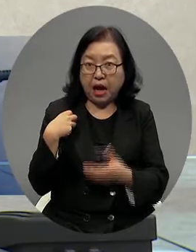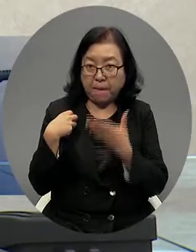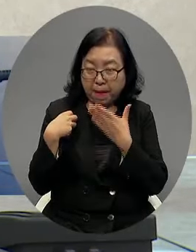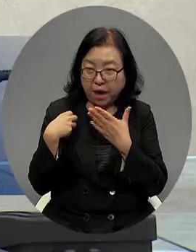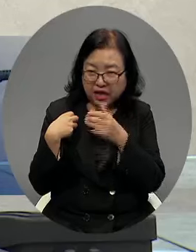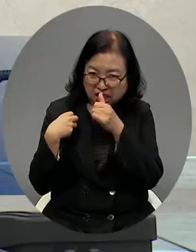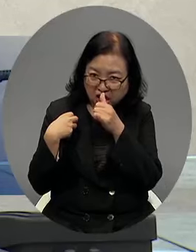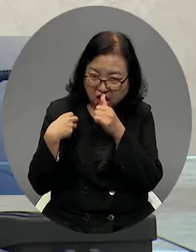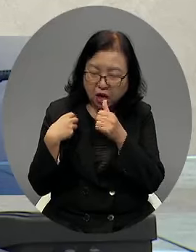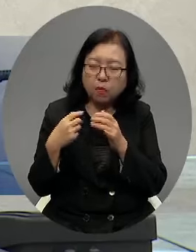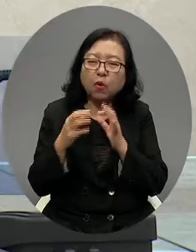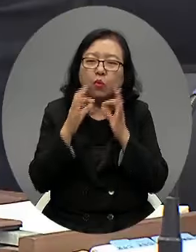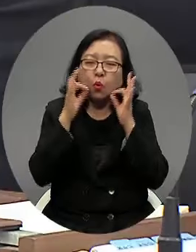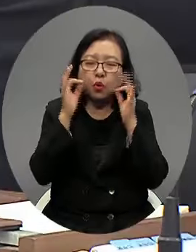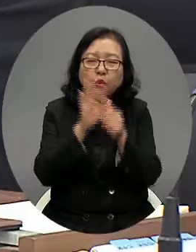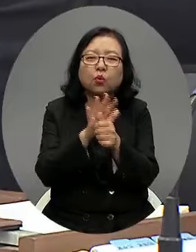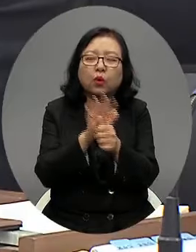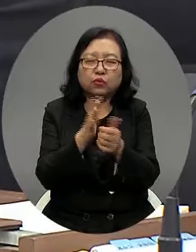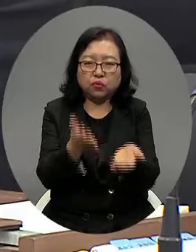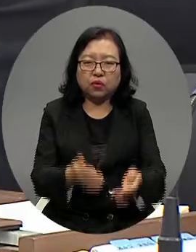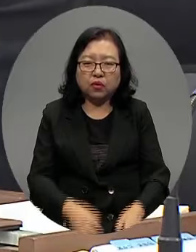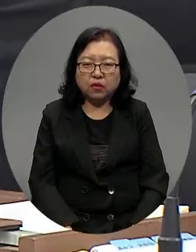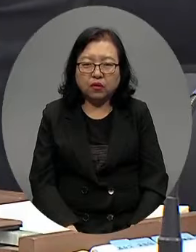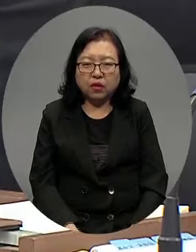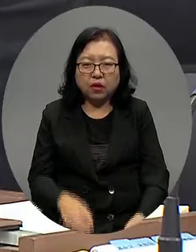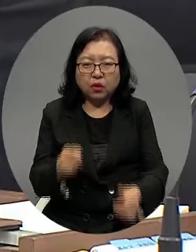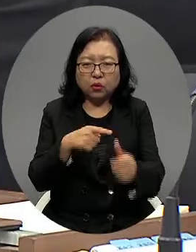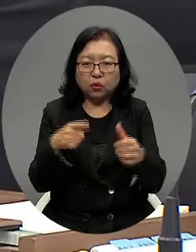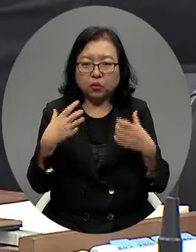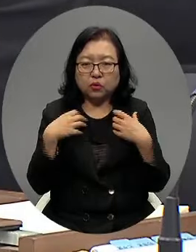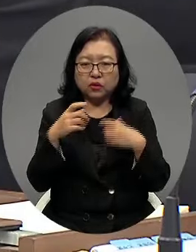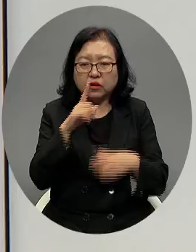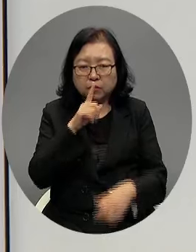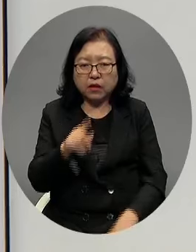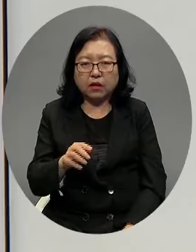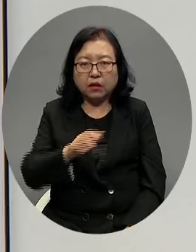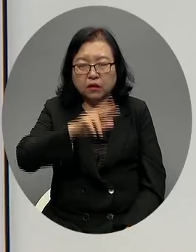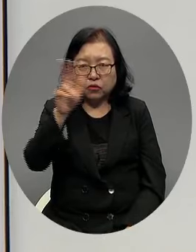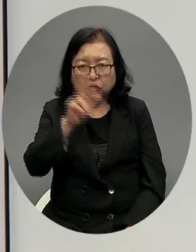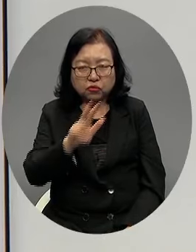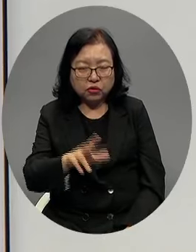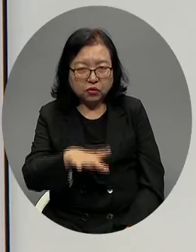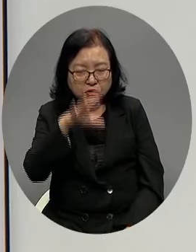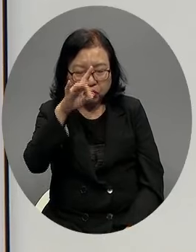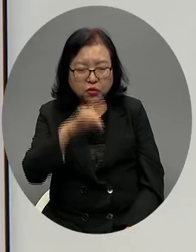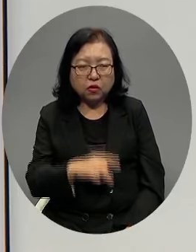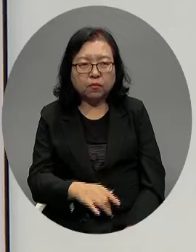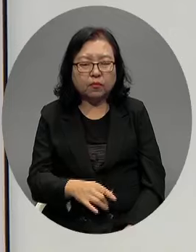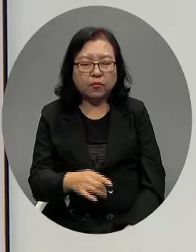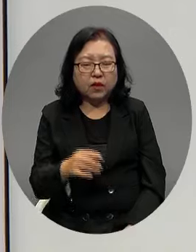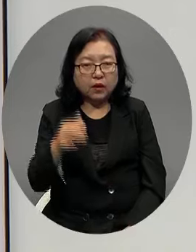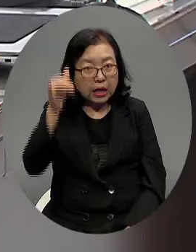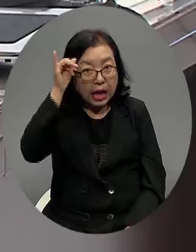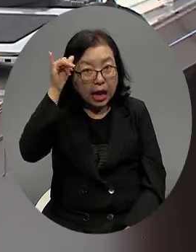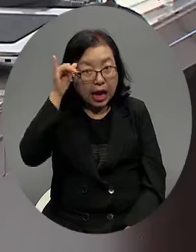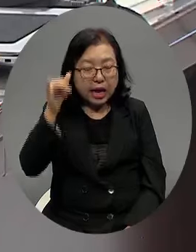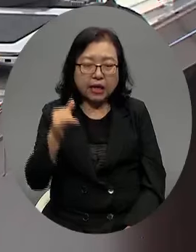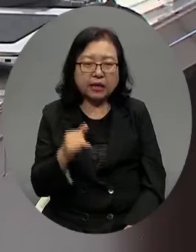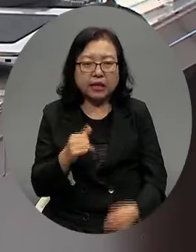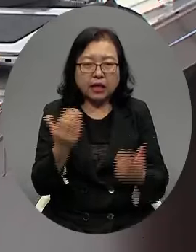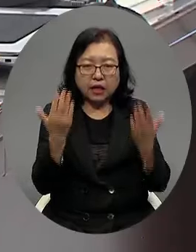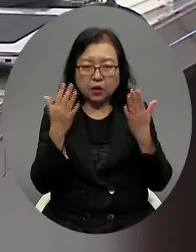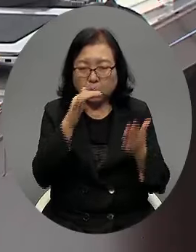다해서 돕겠습니다 교육청은 또 전국 최초의 AI 바이오 영재학교만큼 한국